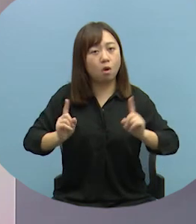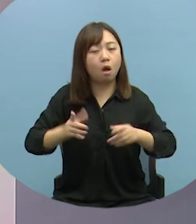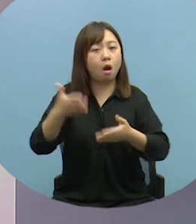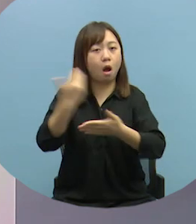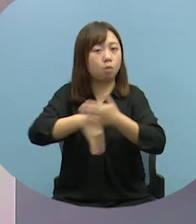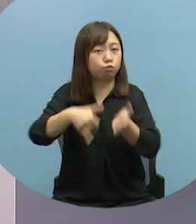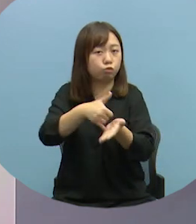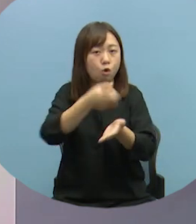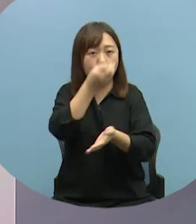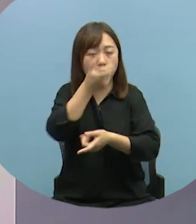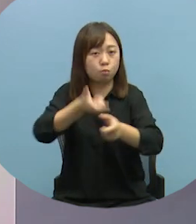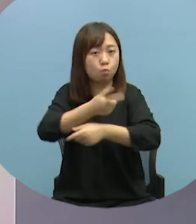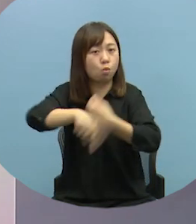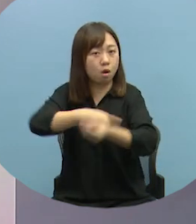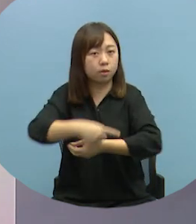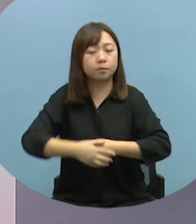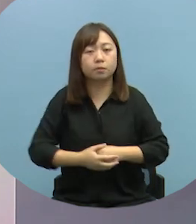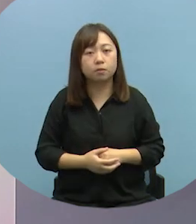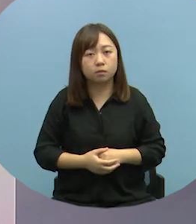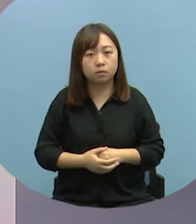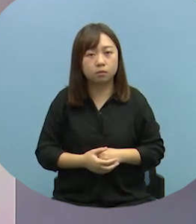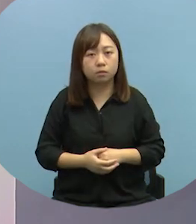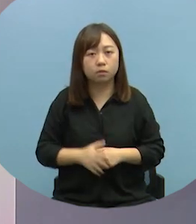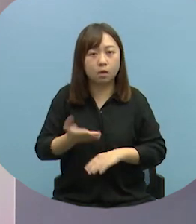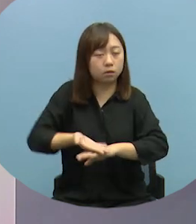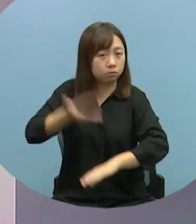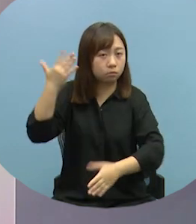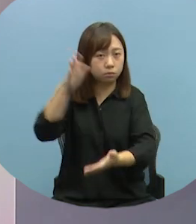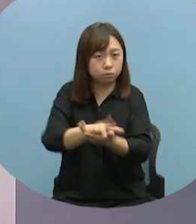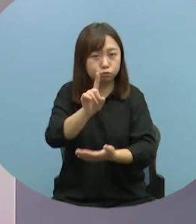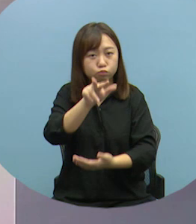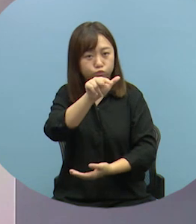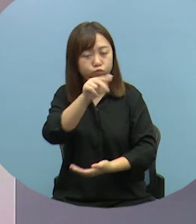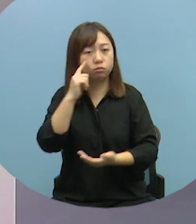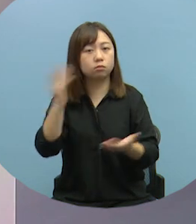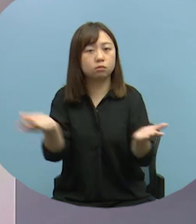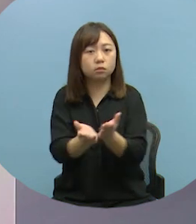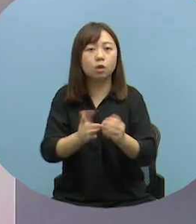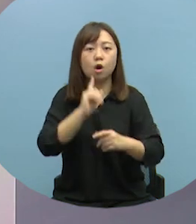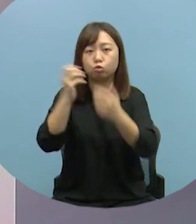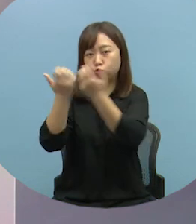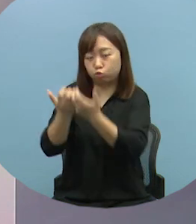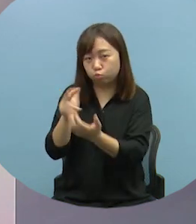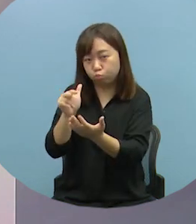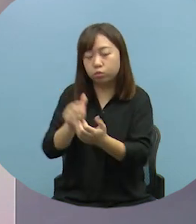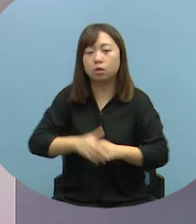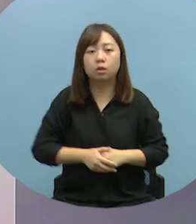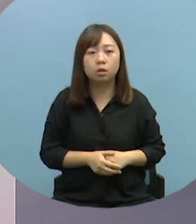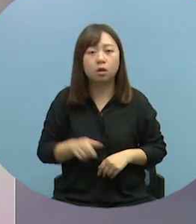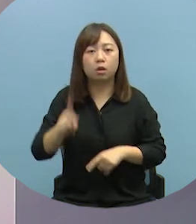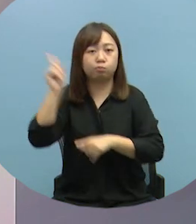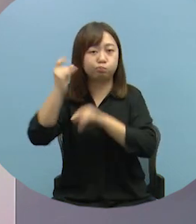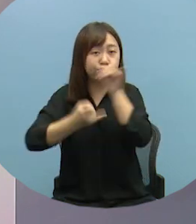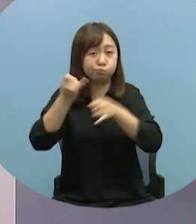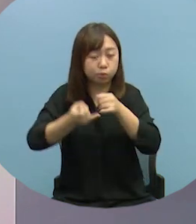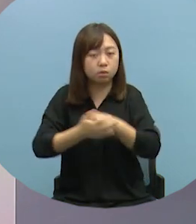化了香港的營商環境等。但過去一年的種種事實和數據說明這些指控